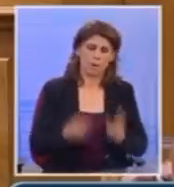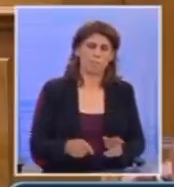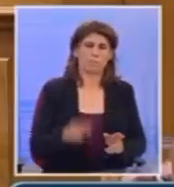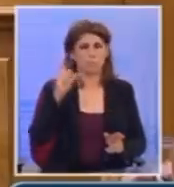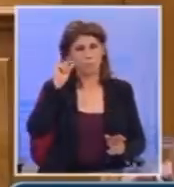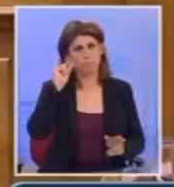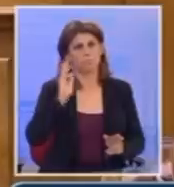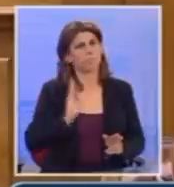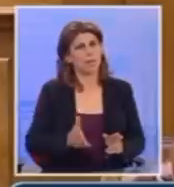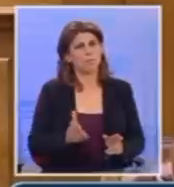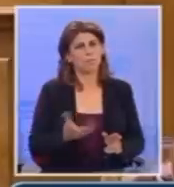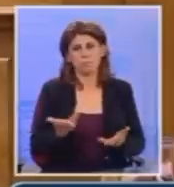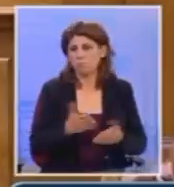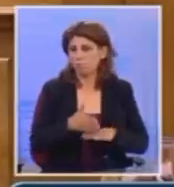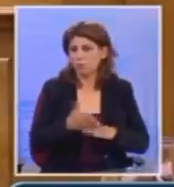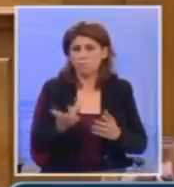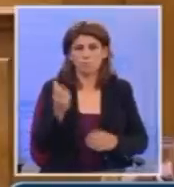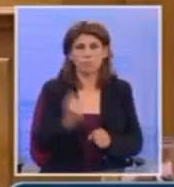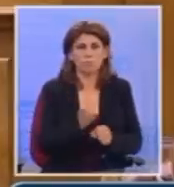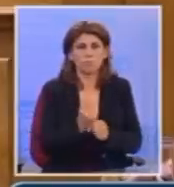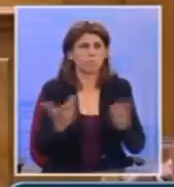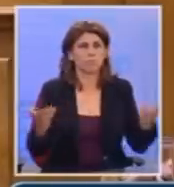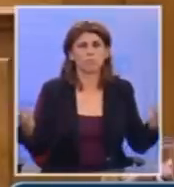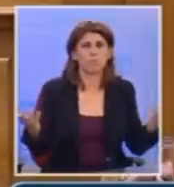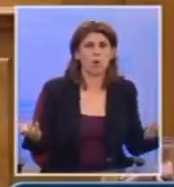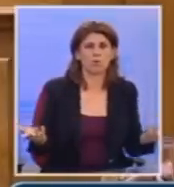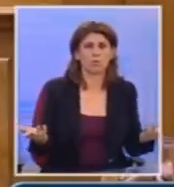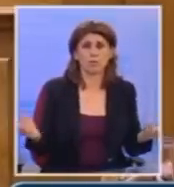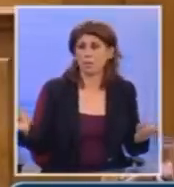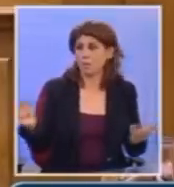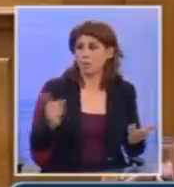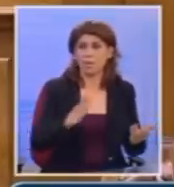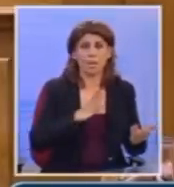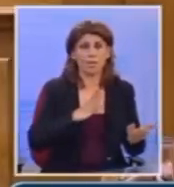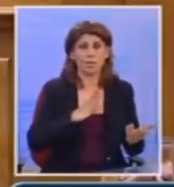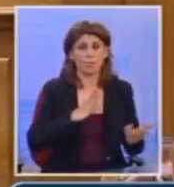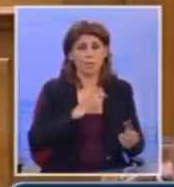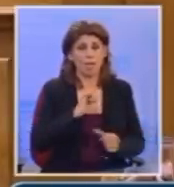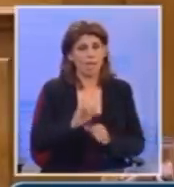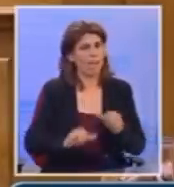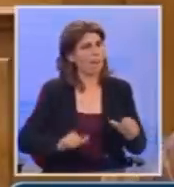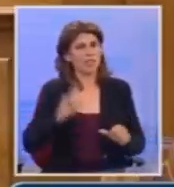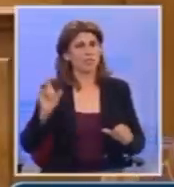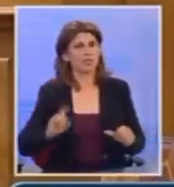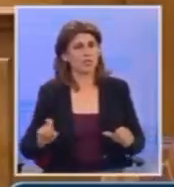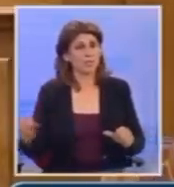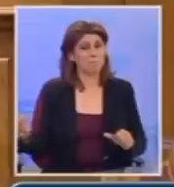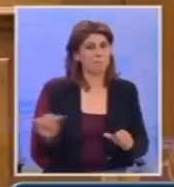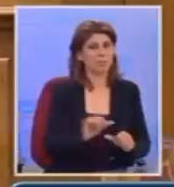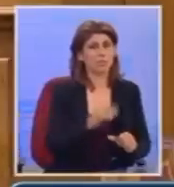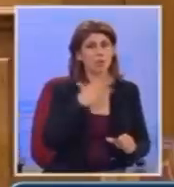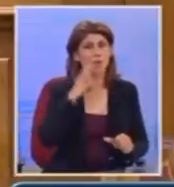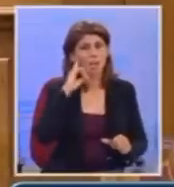για να μπορέσουν να εξασφαλίσουν τα προστοζή. Η δυνατότητα αυτών των ανθρώπων όμως κάποια στιγμή να επιστρέψουν, διότι για μας η γνώση